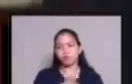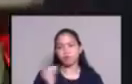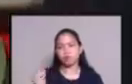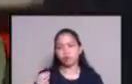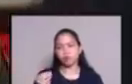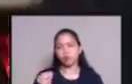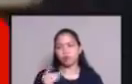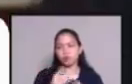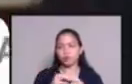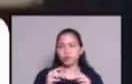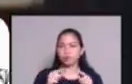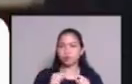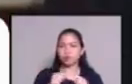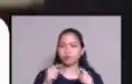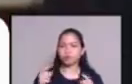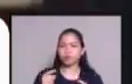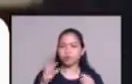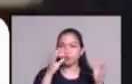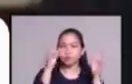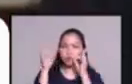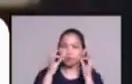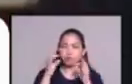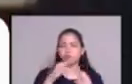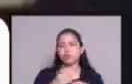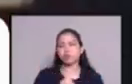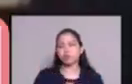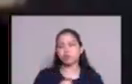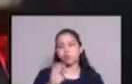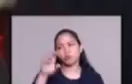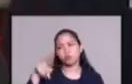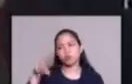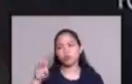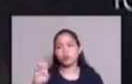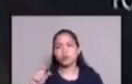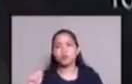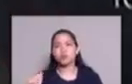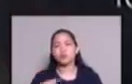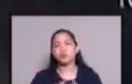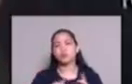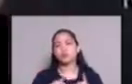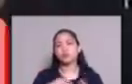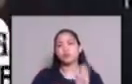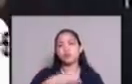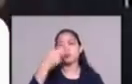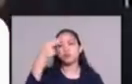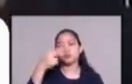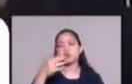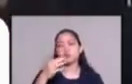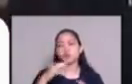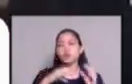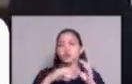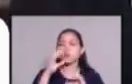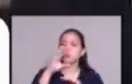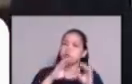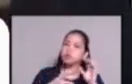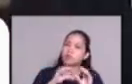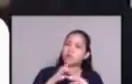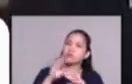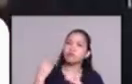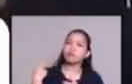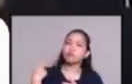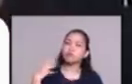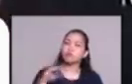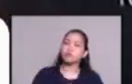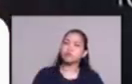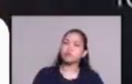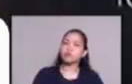anti-drug operation na kinandak ng PIDEA sa mga high-end condominiums din. Yung isa sa Makati